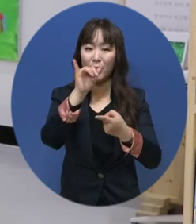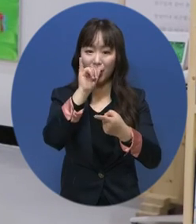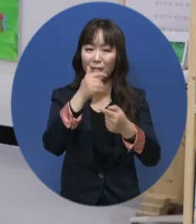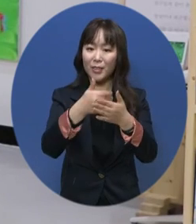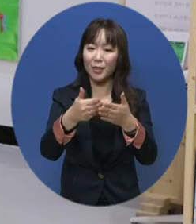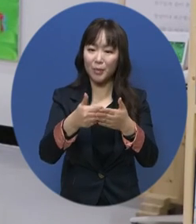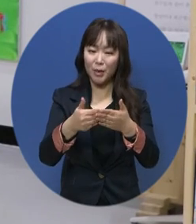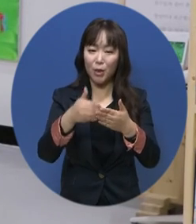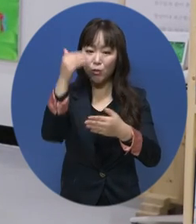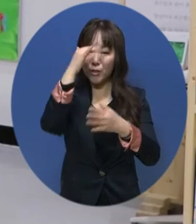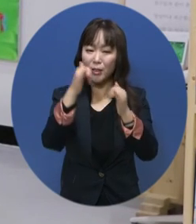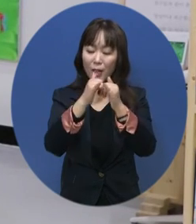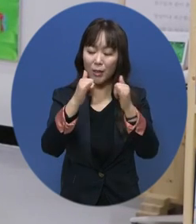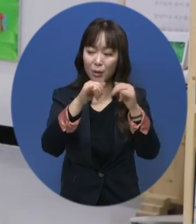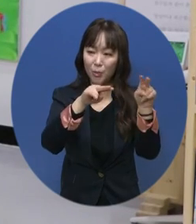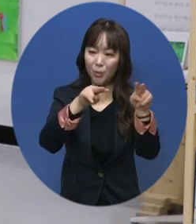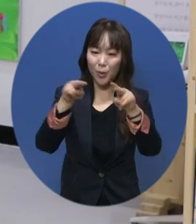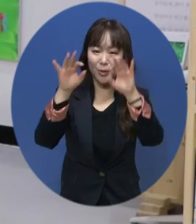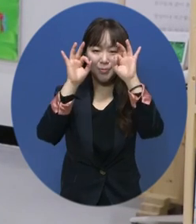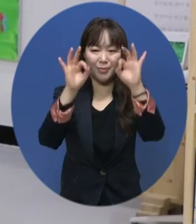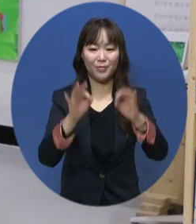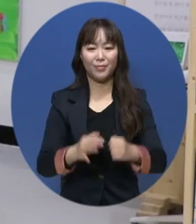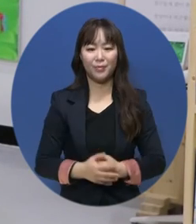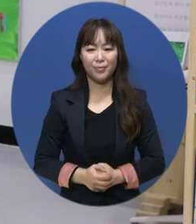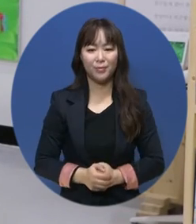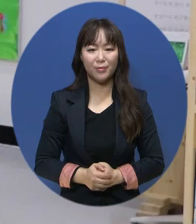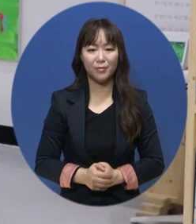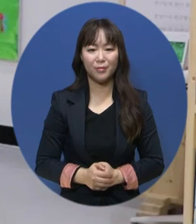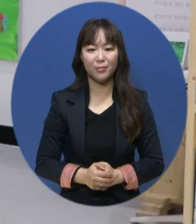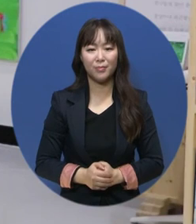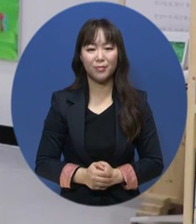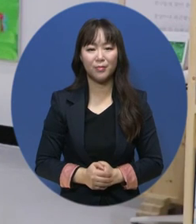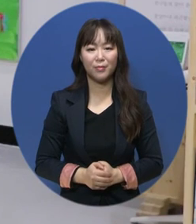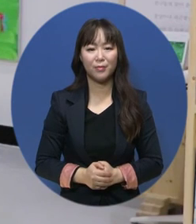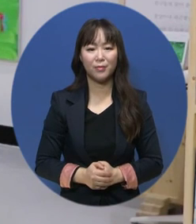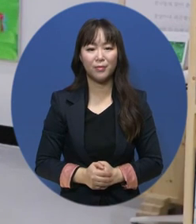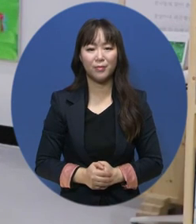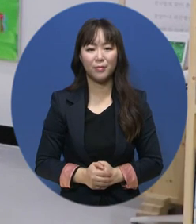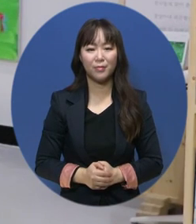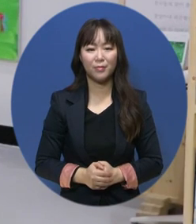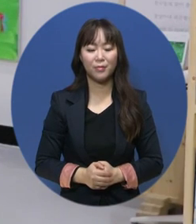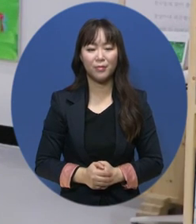작품들은 관람객들의 시선을 모으고 있습니다. 복지TV 뉴스 이소영입니다.